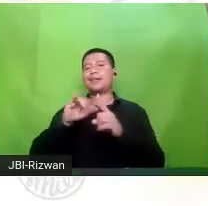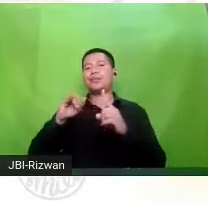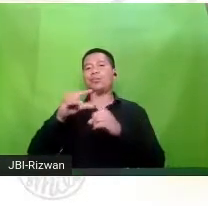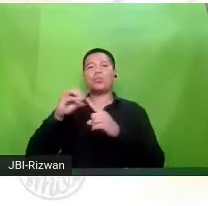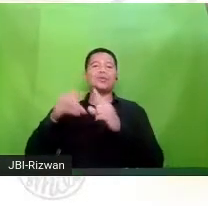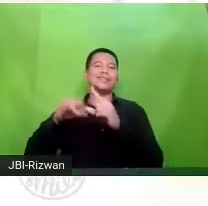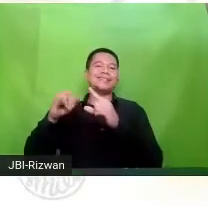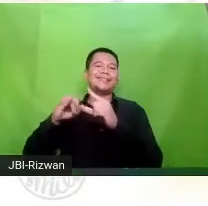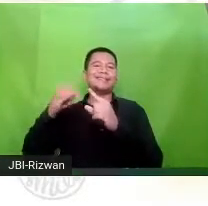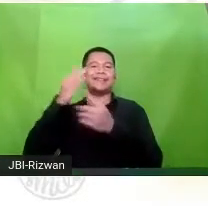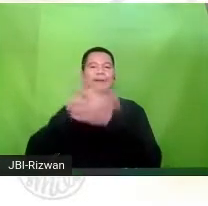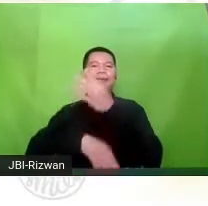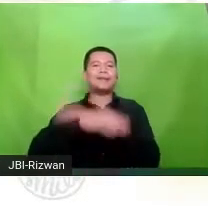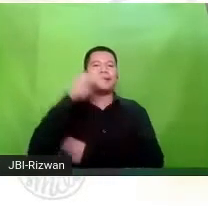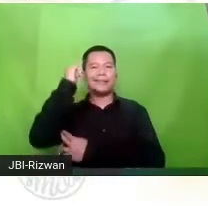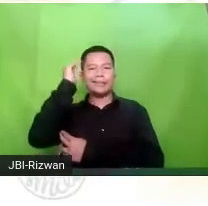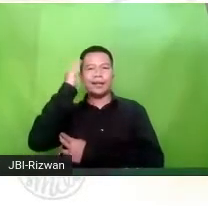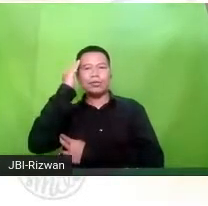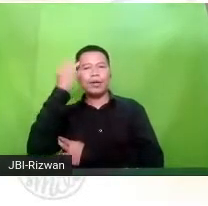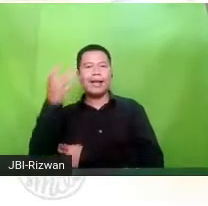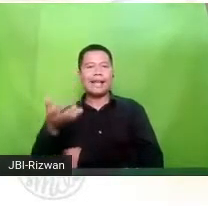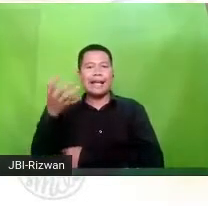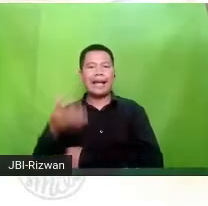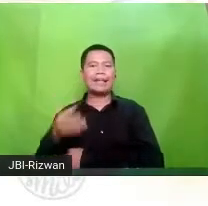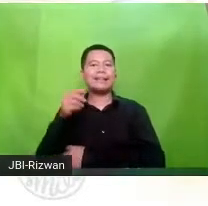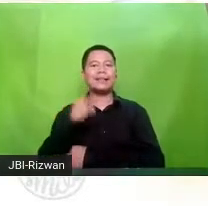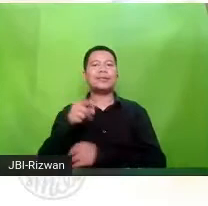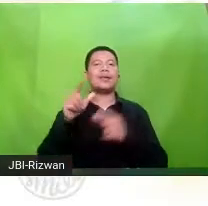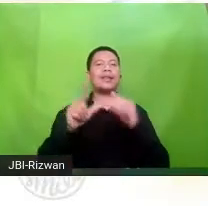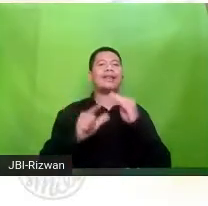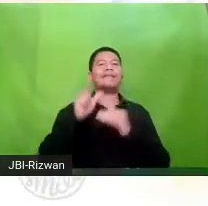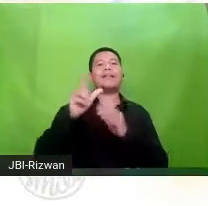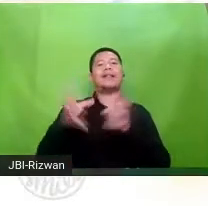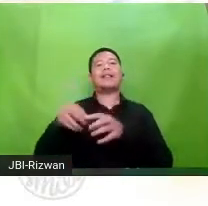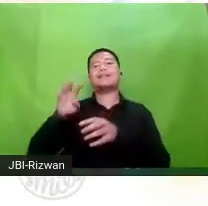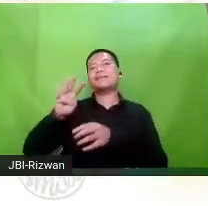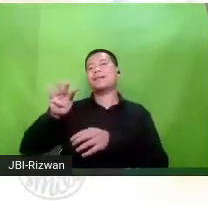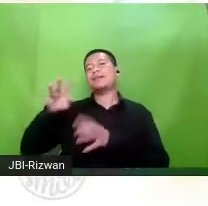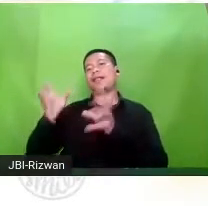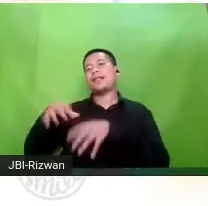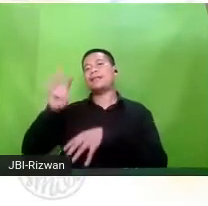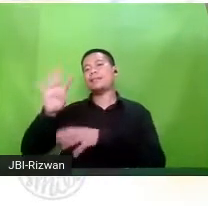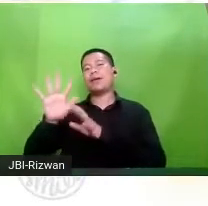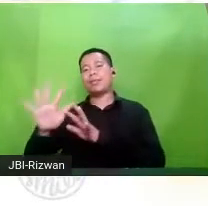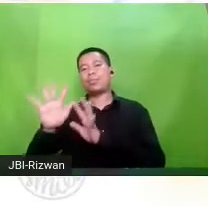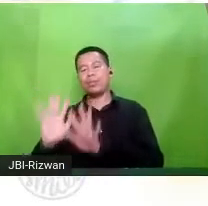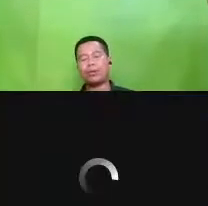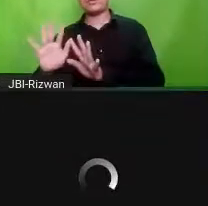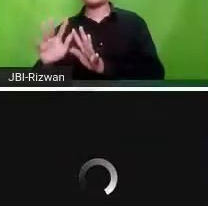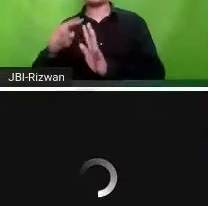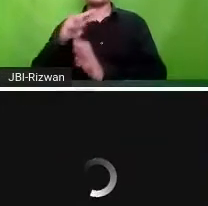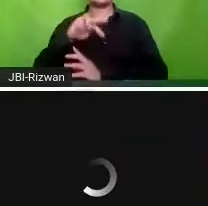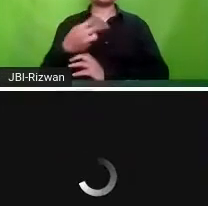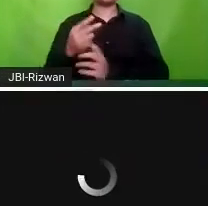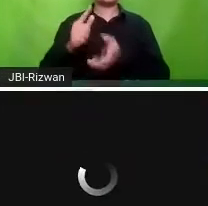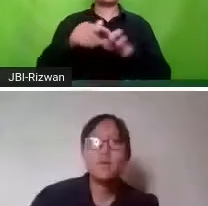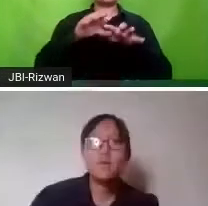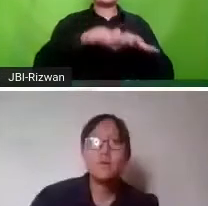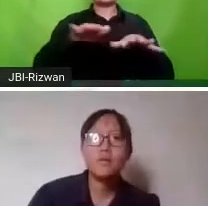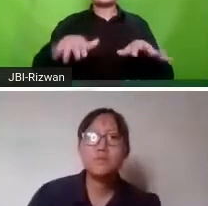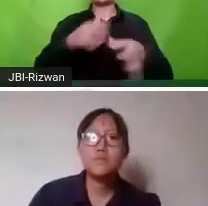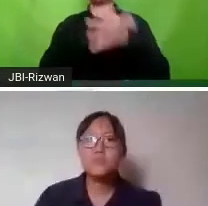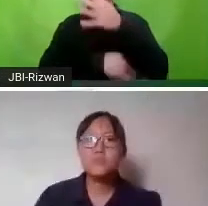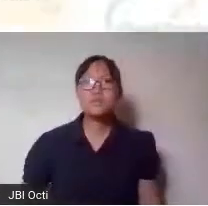ringan hanya sebatas level kelas 4 dan kelas 5. Artinya, kalau anak-anak dengan disabilitas intelektual